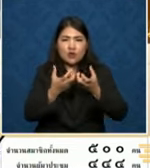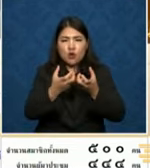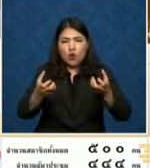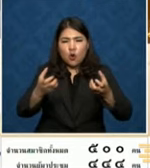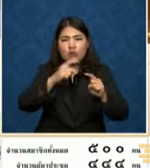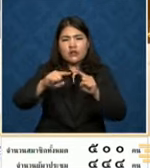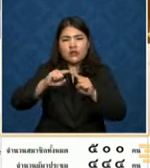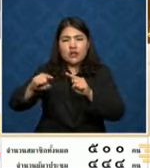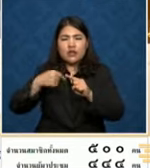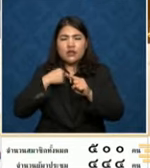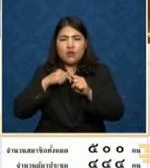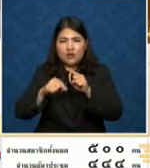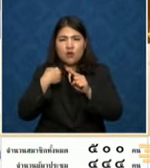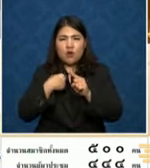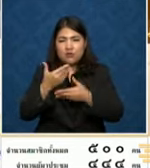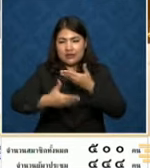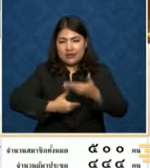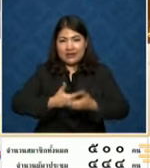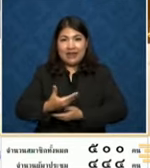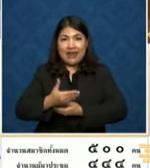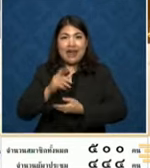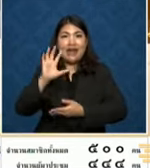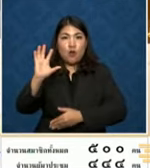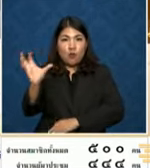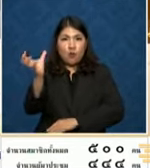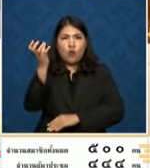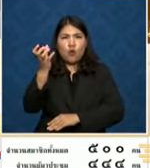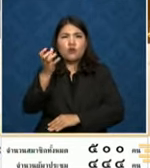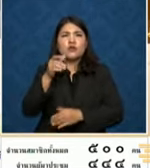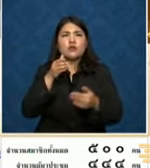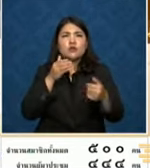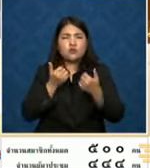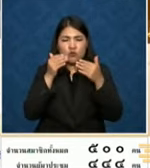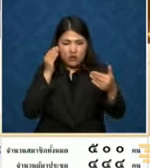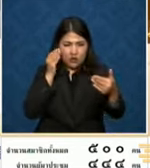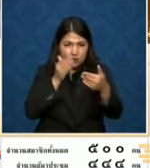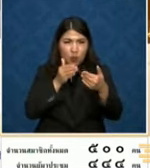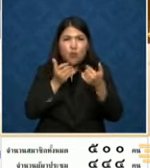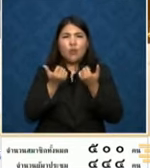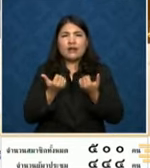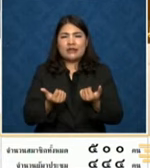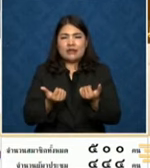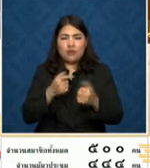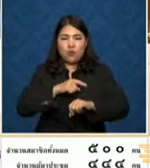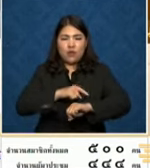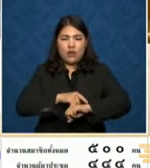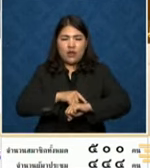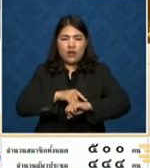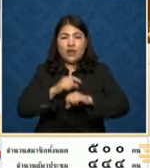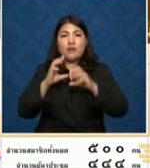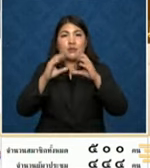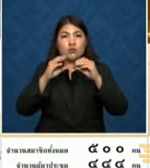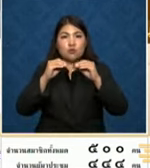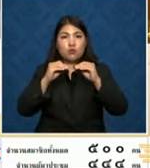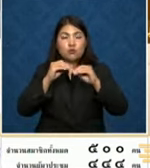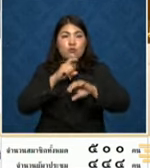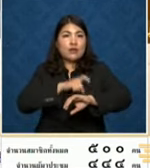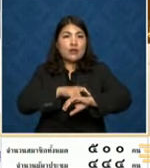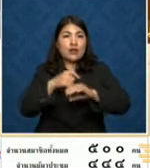ตามความต้องการของตลาดโลกอย่างวันนี้ขณะที่จะประชุมวันนี้นะครับเวลา 13:00 นผ